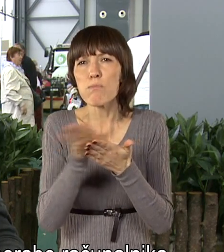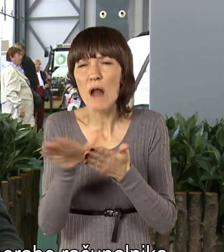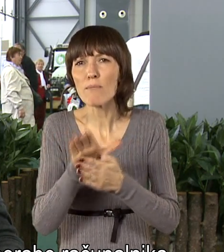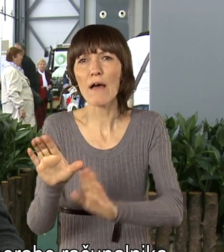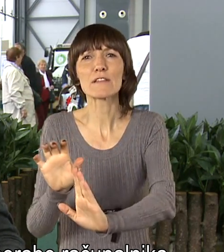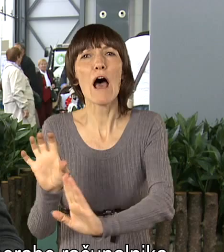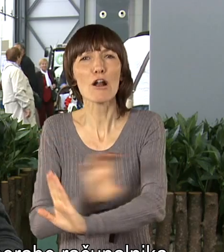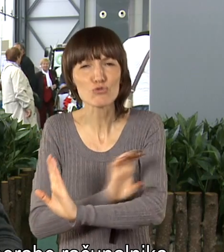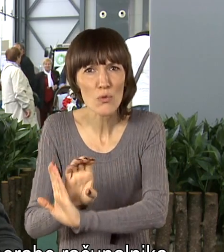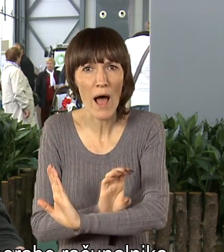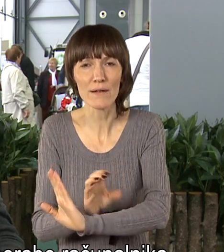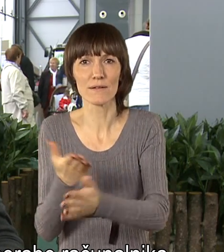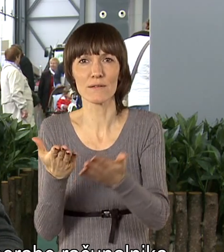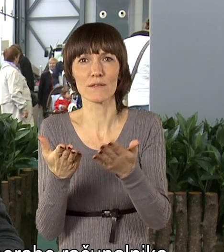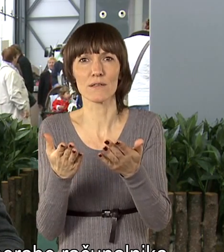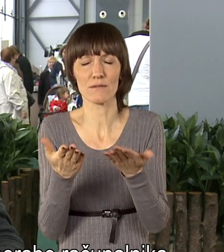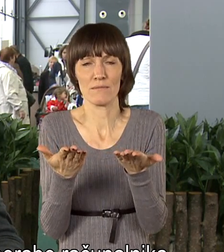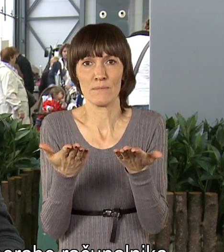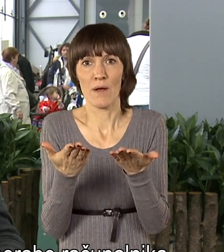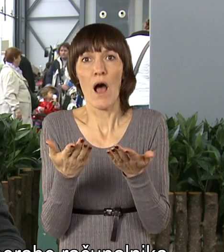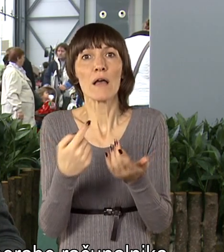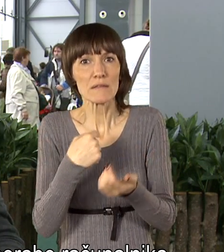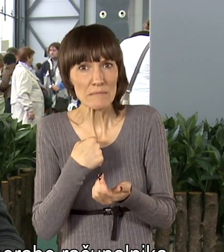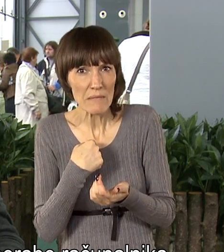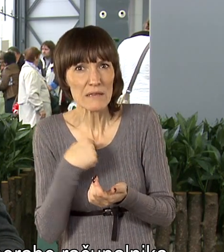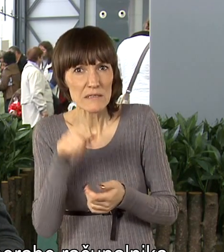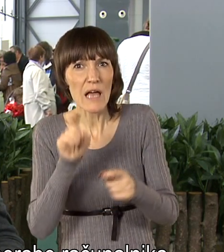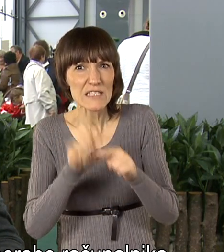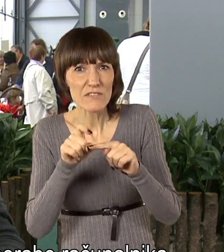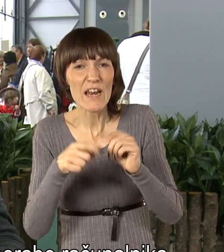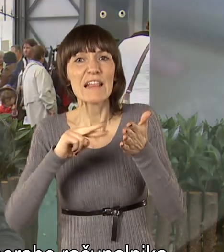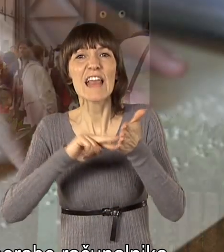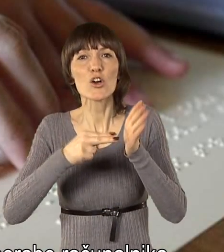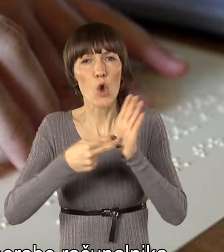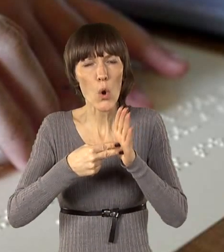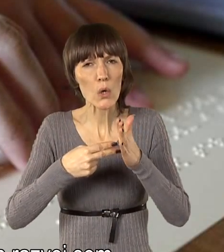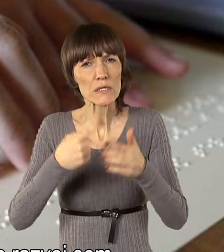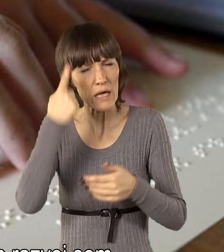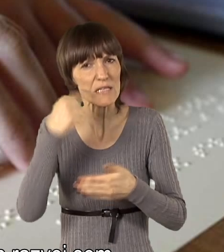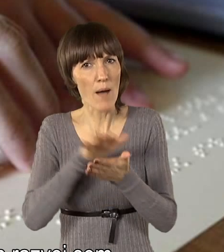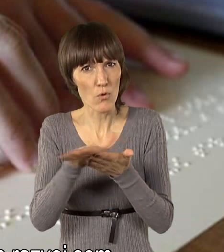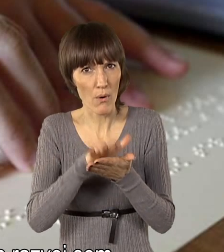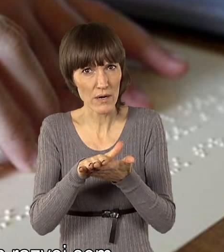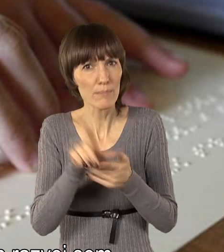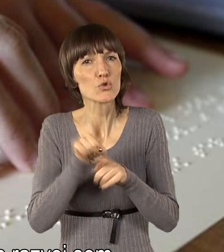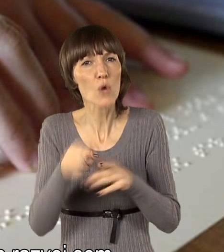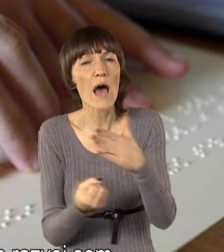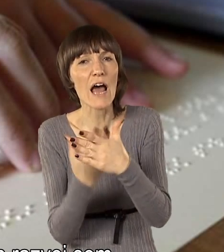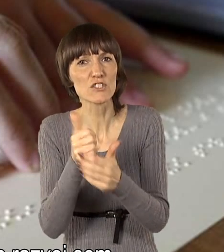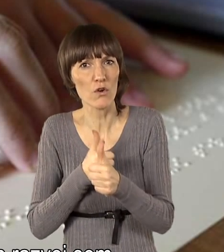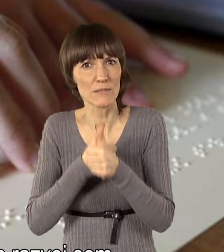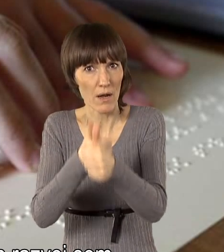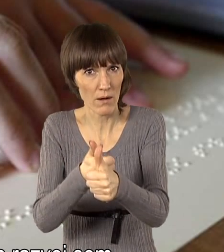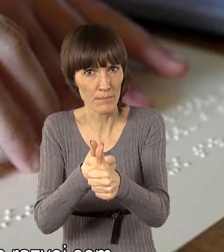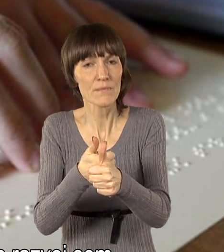sem jasno kompjuter, računalnik, ne, kot videč, tako da so mi te stvari tehnološke zelo blizu in ta razvoj sem non-stop spremljal,